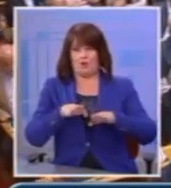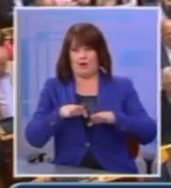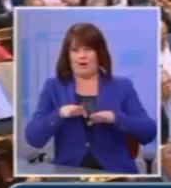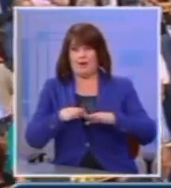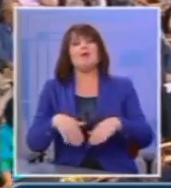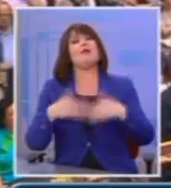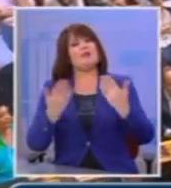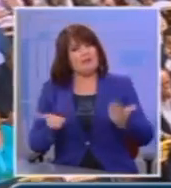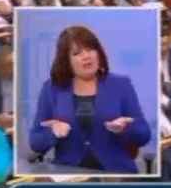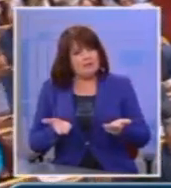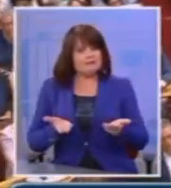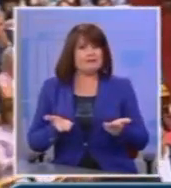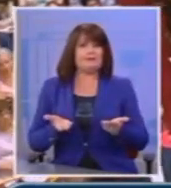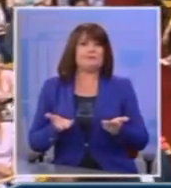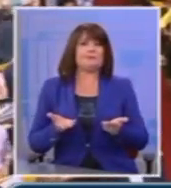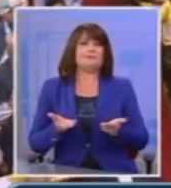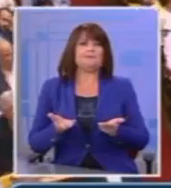Και έτσι